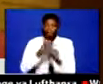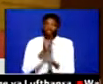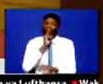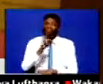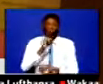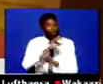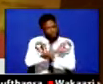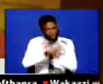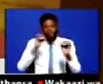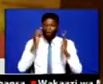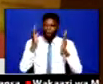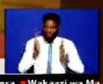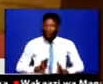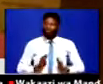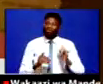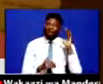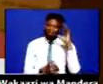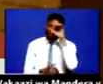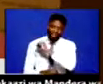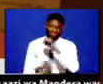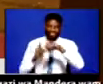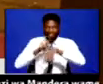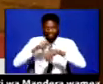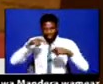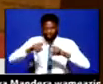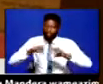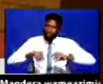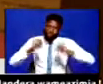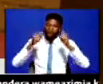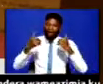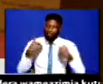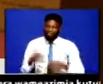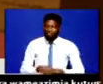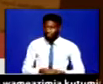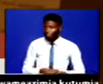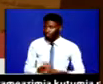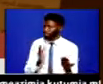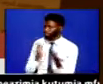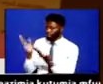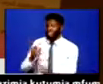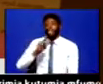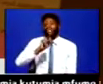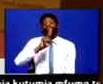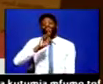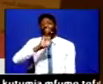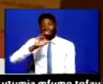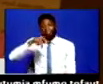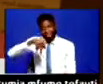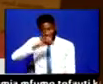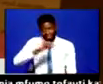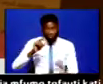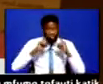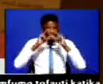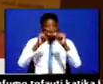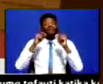yoyote anayeachwa nje baada ya kufuzu. Kulingana na taasisi hiyo ya KUCCPS, jumla ya watahiniwa